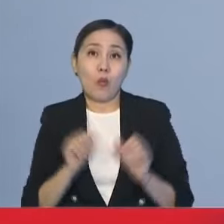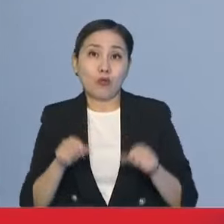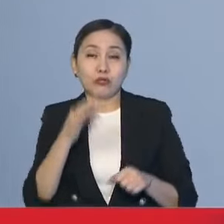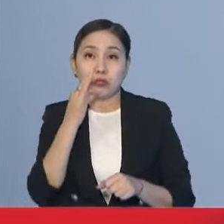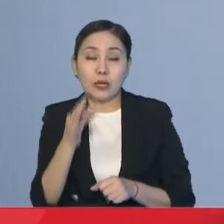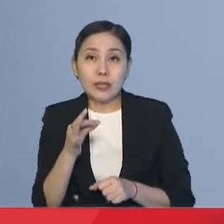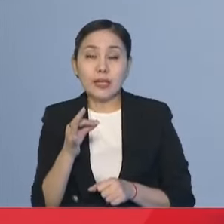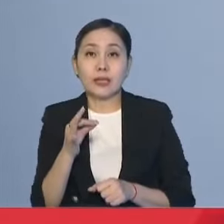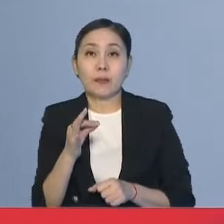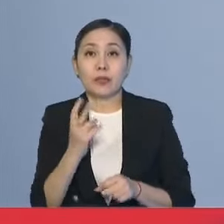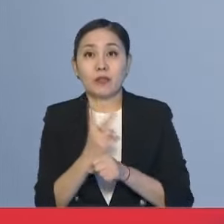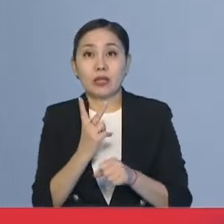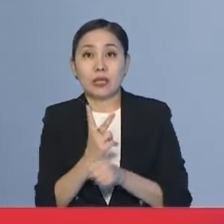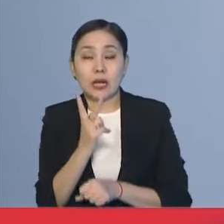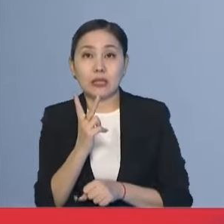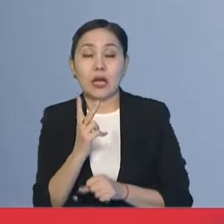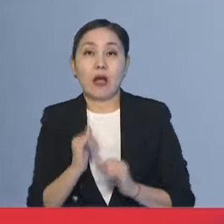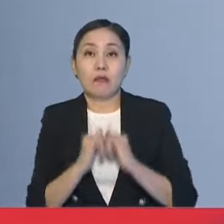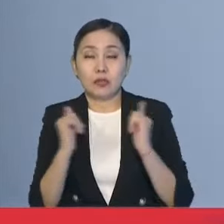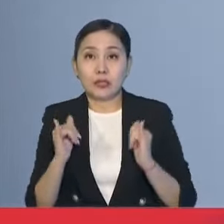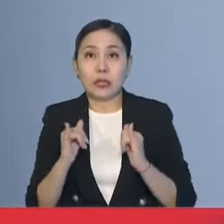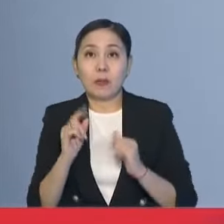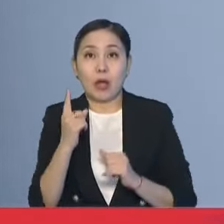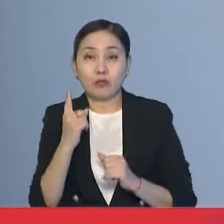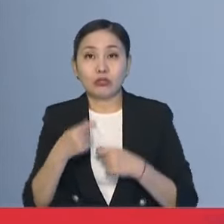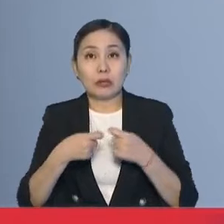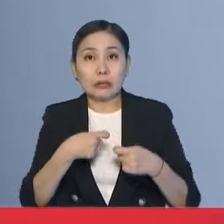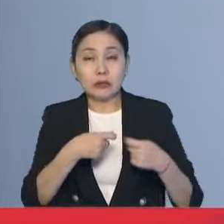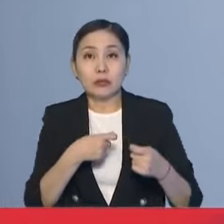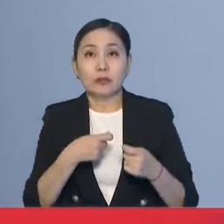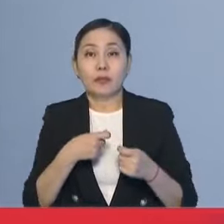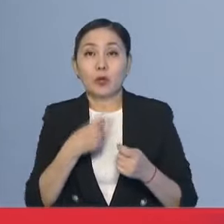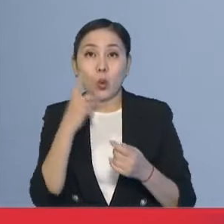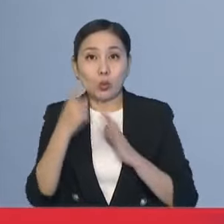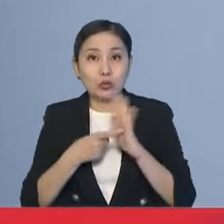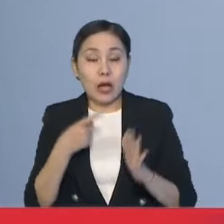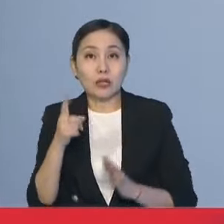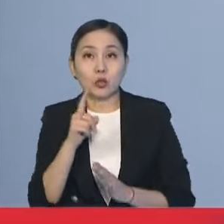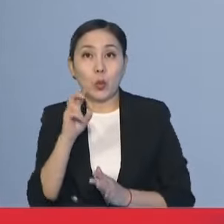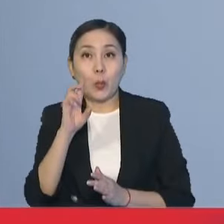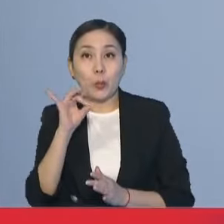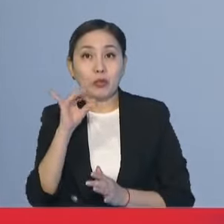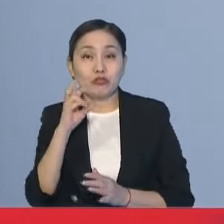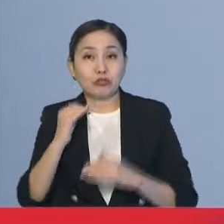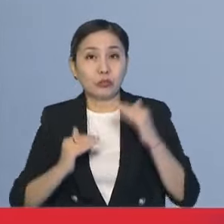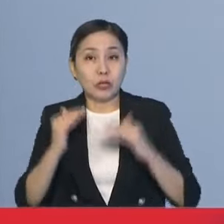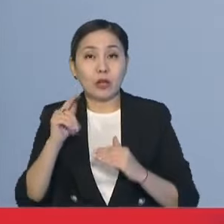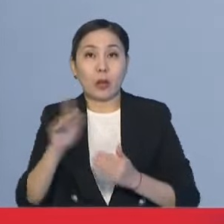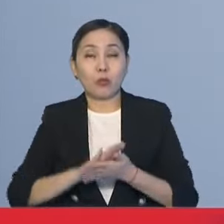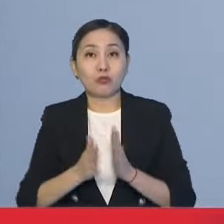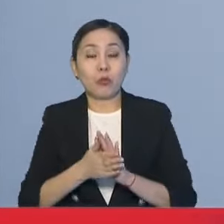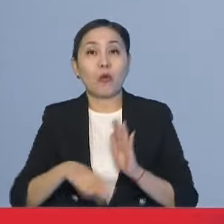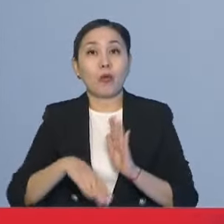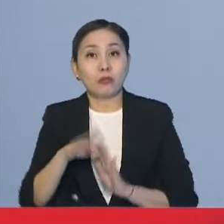сказать, в 2-3 раза они выросли, потому что рынок, ну, узнали о бирже, потом условия очень хорошие на